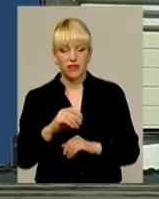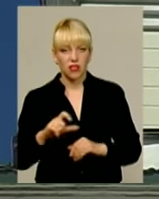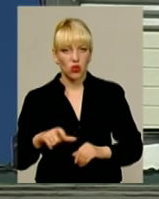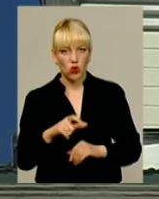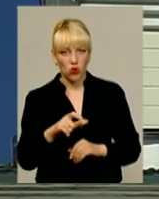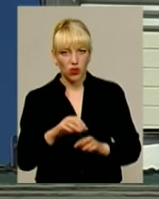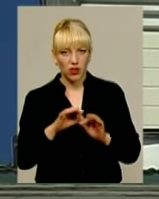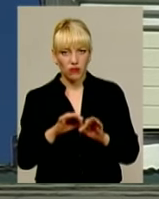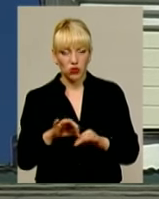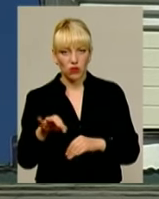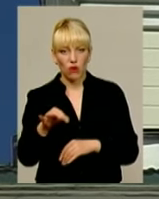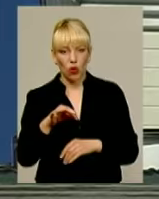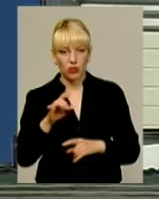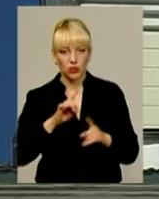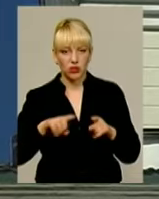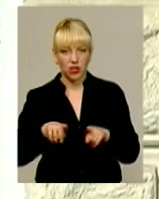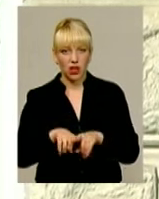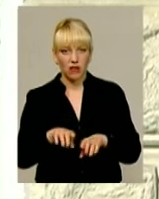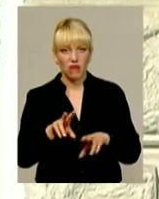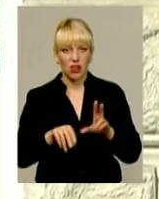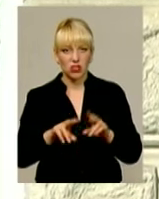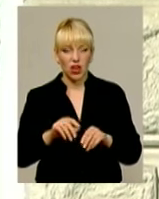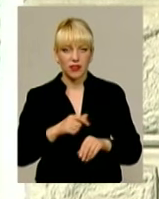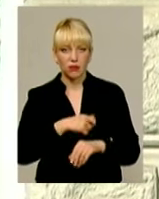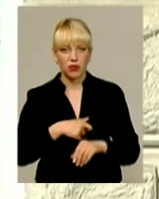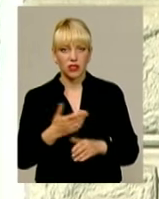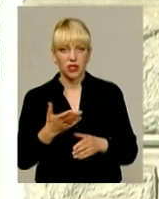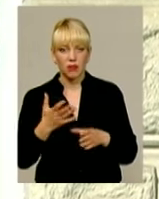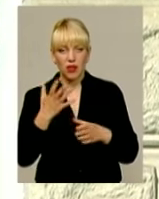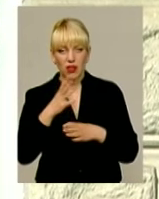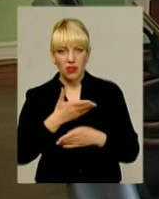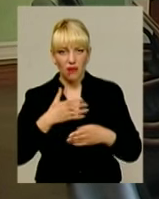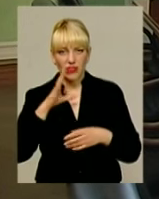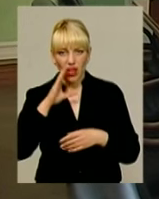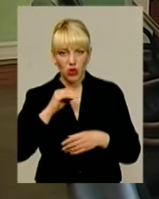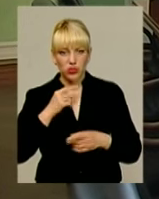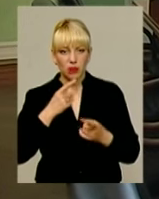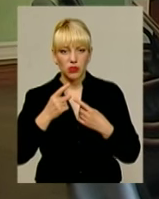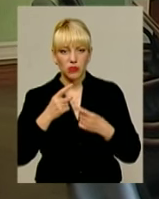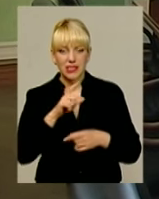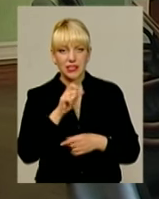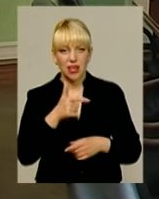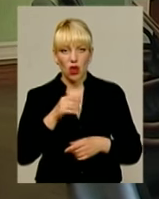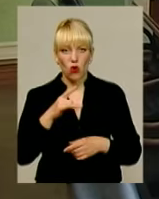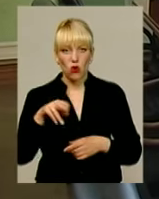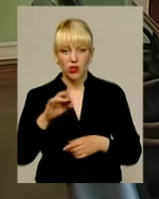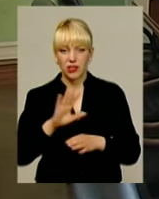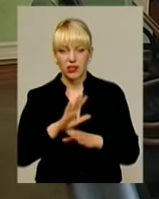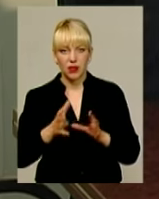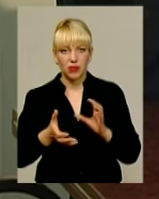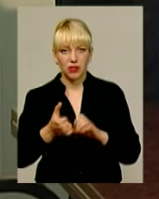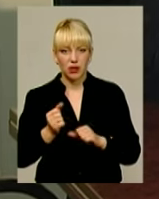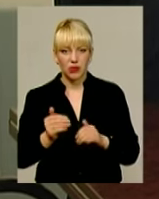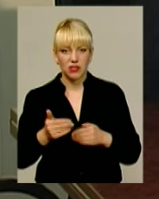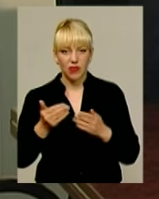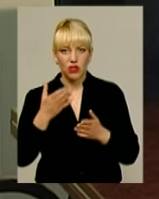обласну раду. Принаймні, так вважають депутати, з якими нам вдалося поспілкуватися. Михайло Загородний, який, до речі, не підтримав звернення свого